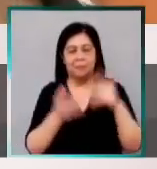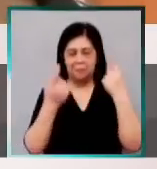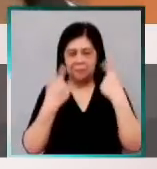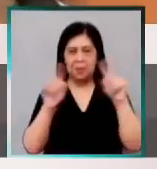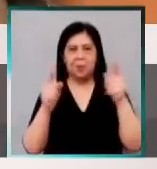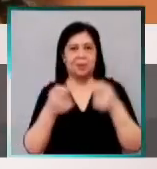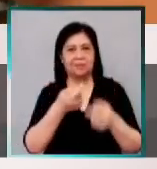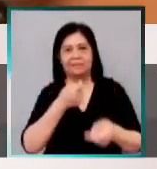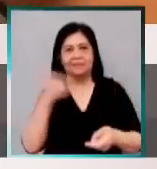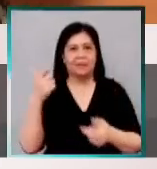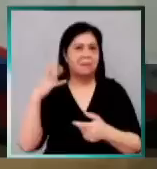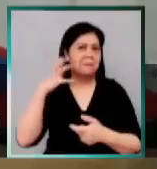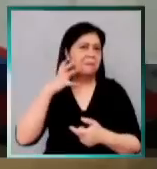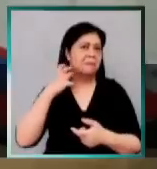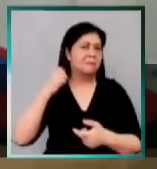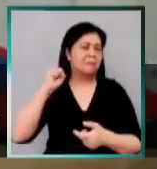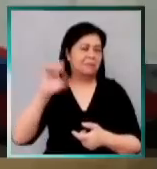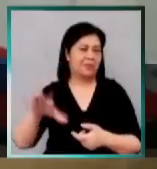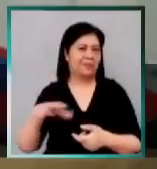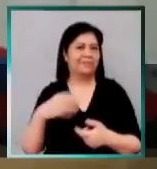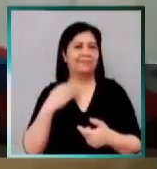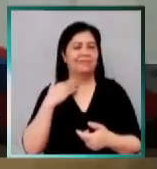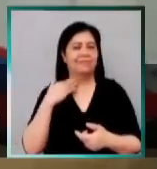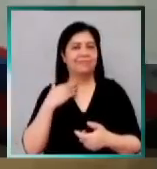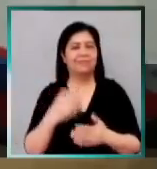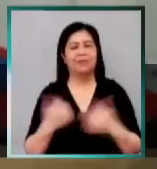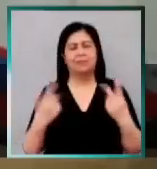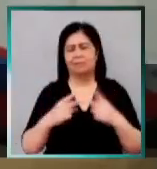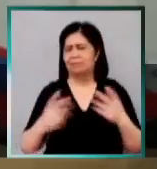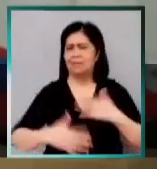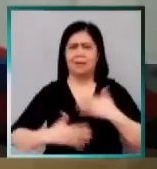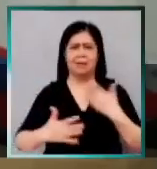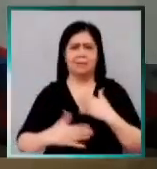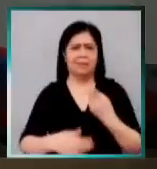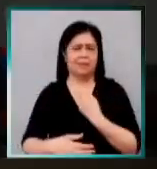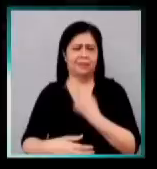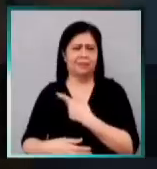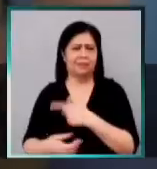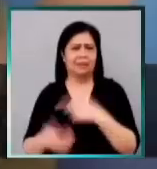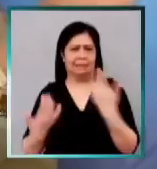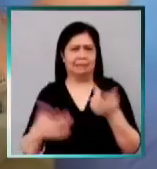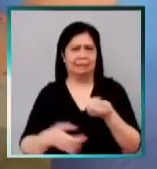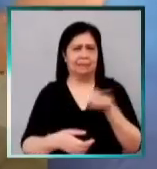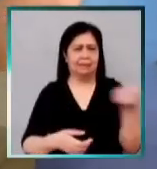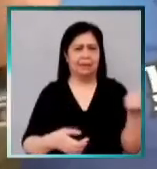malaking bukol sa kanyang leeg. Napakasaya po sa amin kasi natanggal na po yung bukol niya.